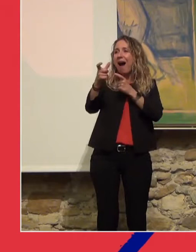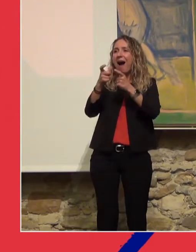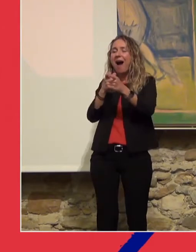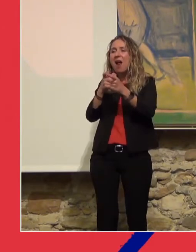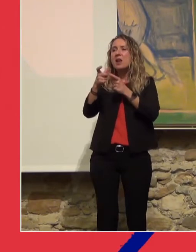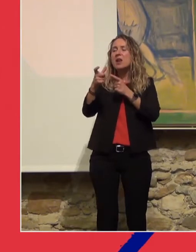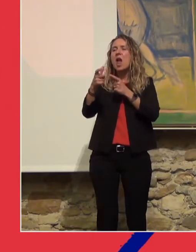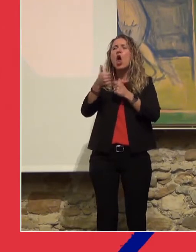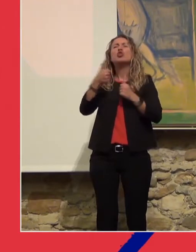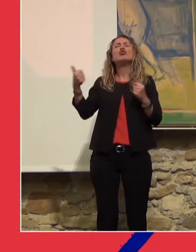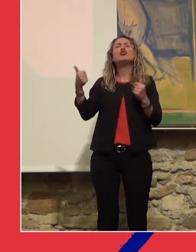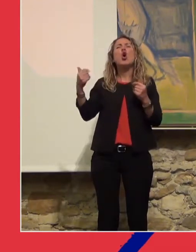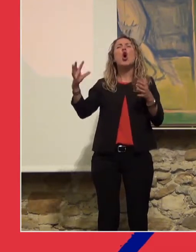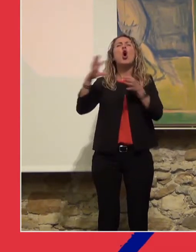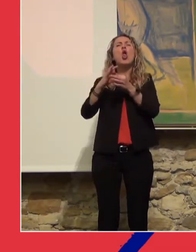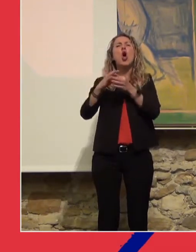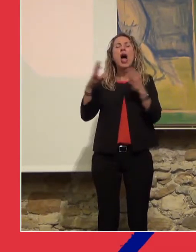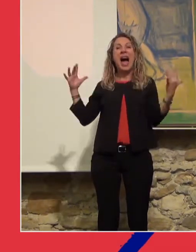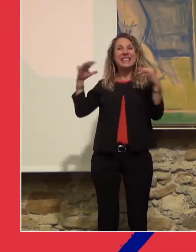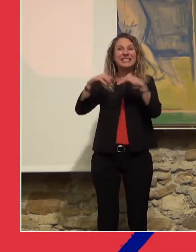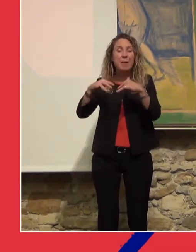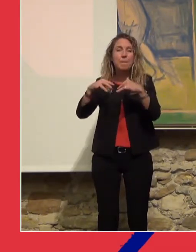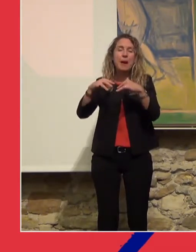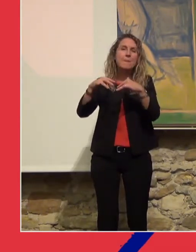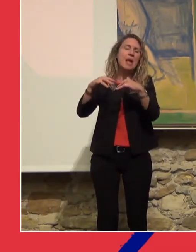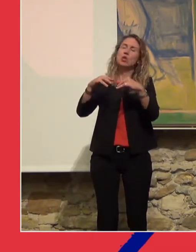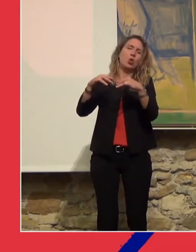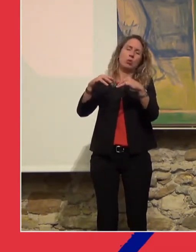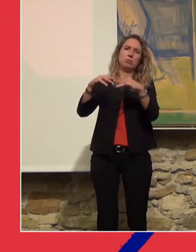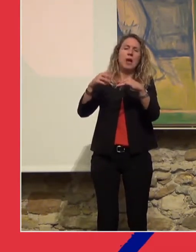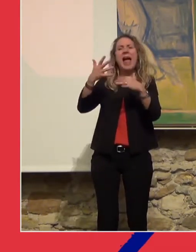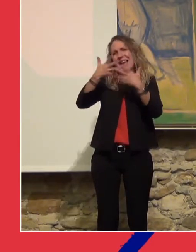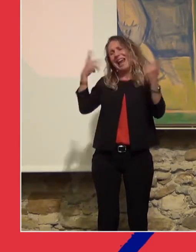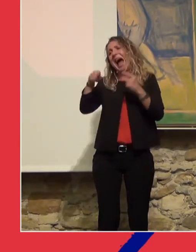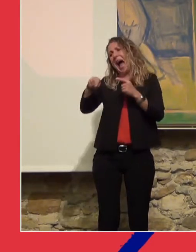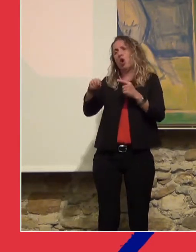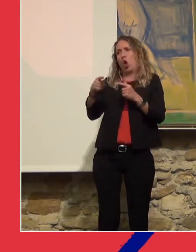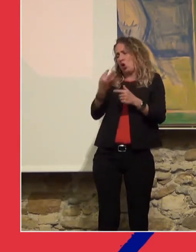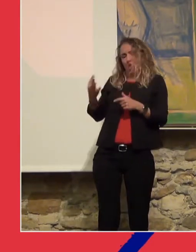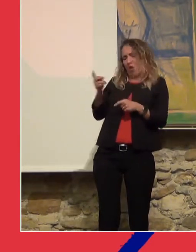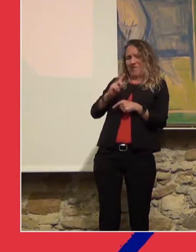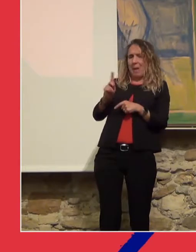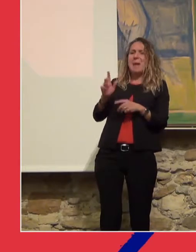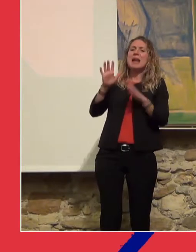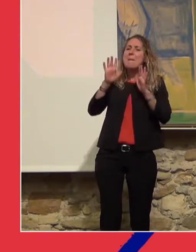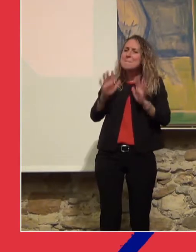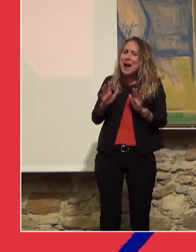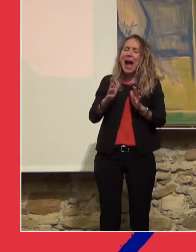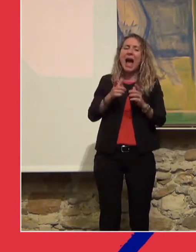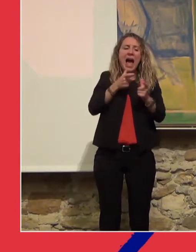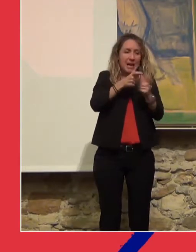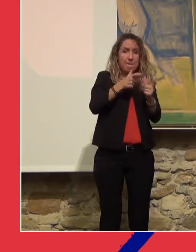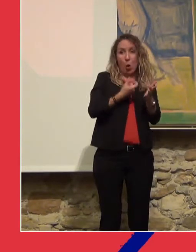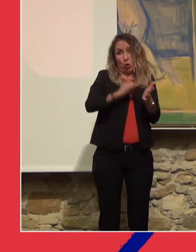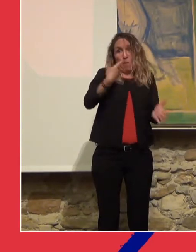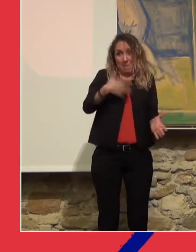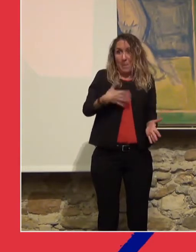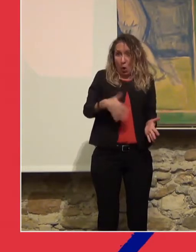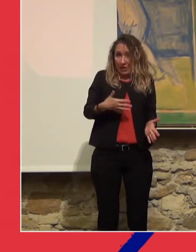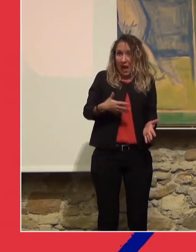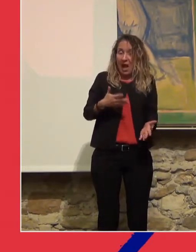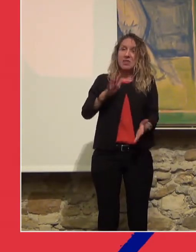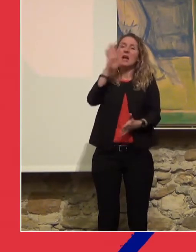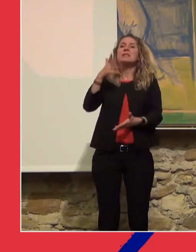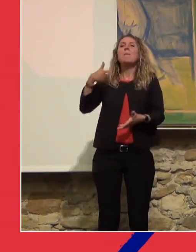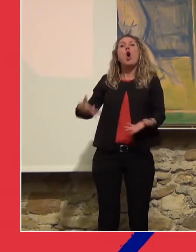che è un evento chiaramente sanzionabile. Invece è importante essere oggi qui insieme, in